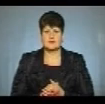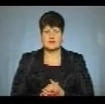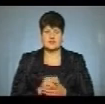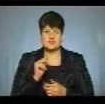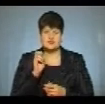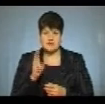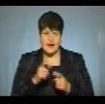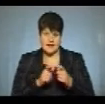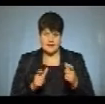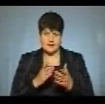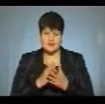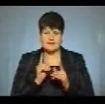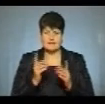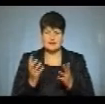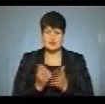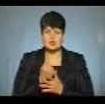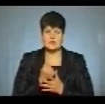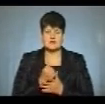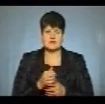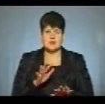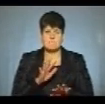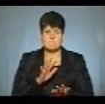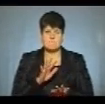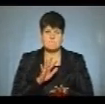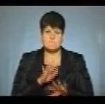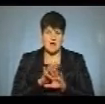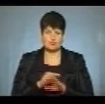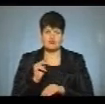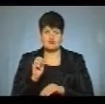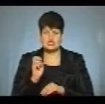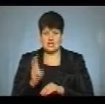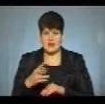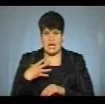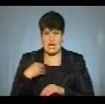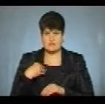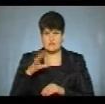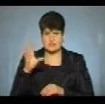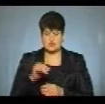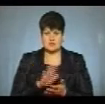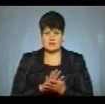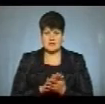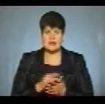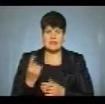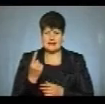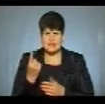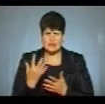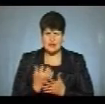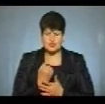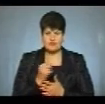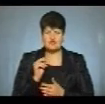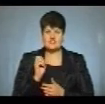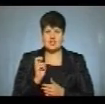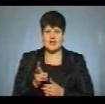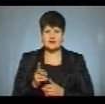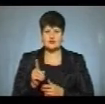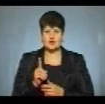чеки є, і та вон я був навіть знайшов з банку чеки, що це та є львівські шміті. Єден їм був, знайшов чек, правда,